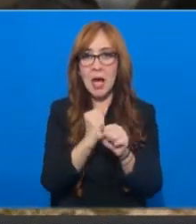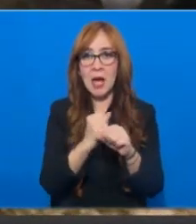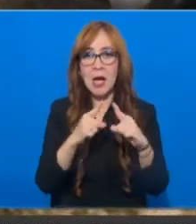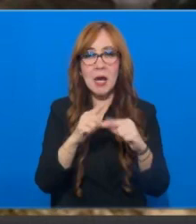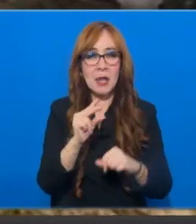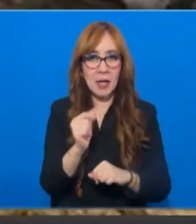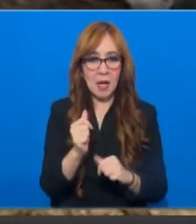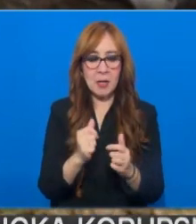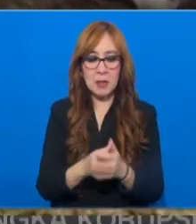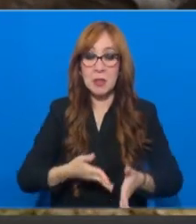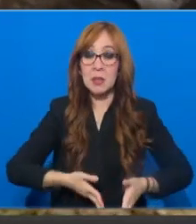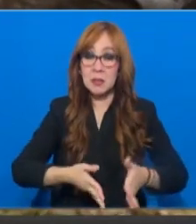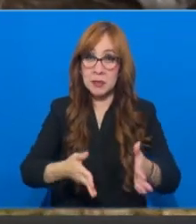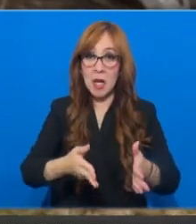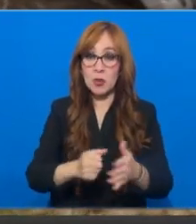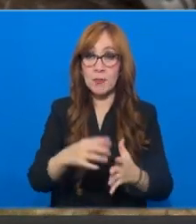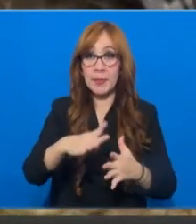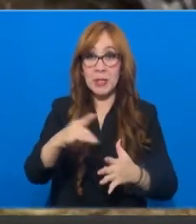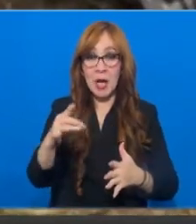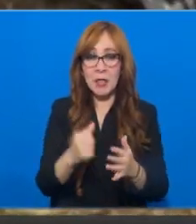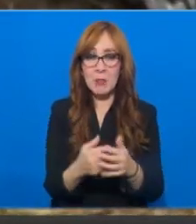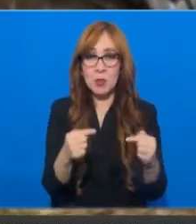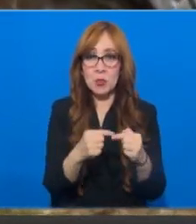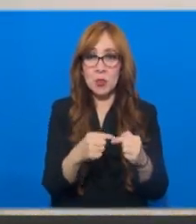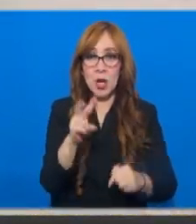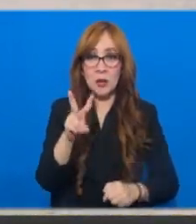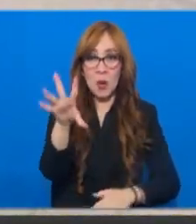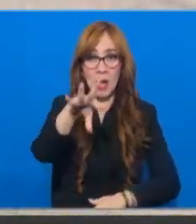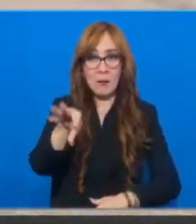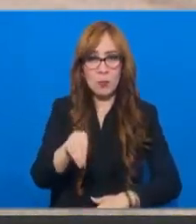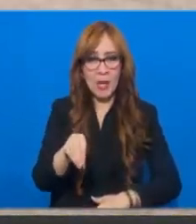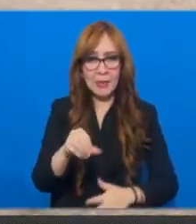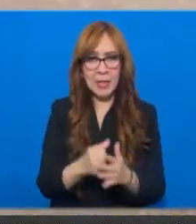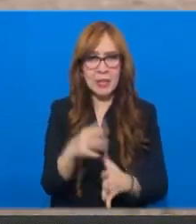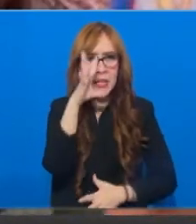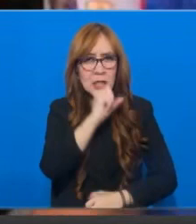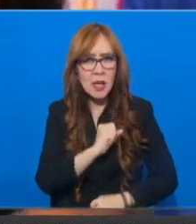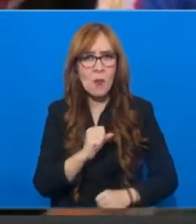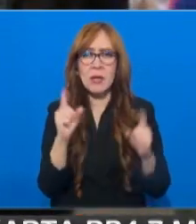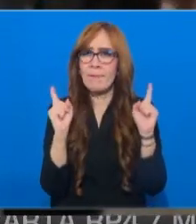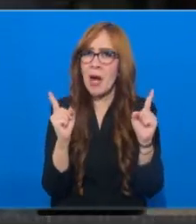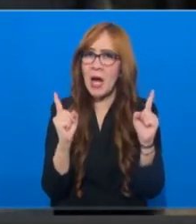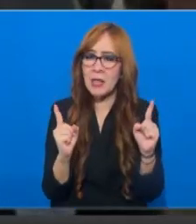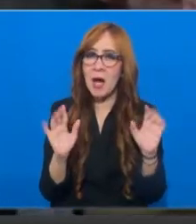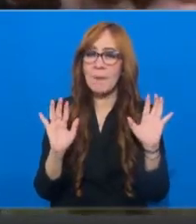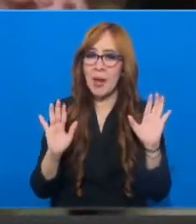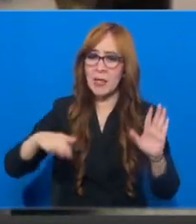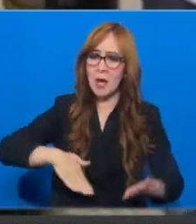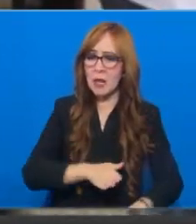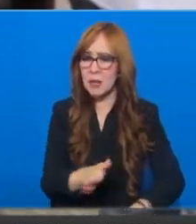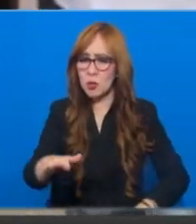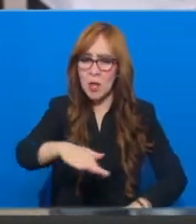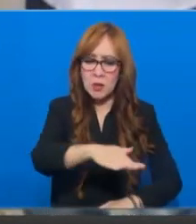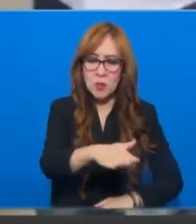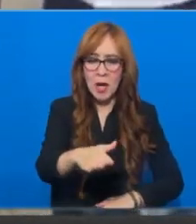Jalur alternatif yang menghubungkan Kabupaten Mojokerto dan Kota Batu ini memang terkenal ekstrim. Selain banyak tikungan, juga ada turunan tajam